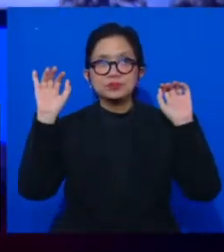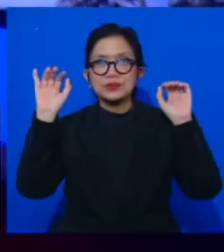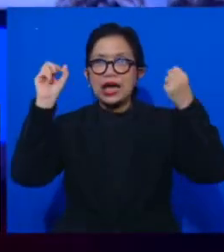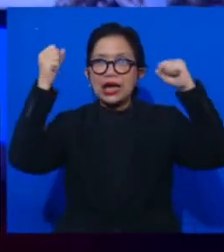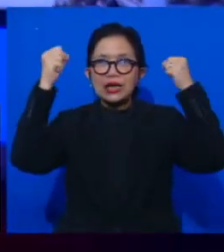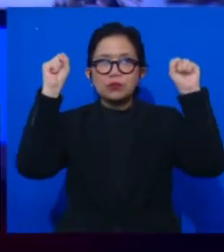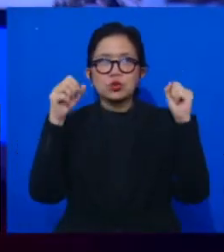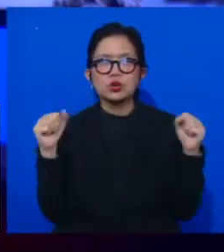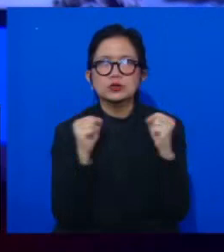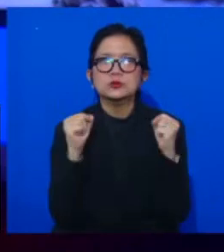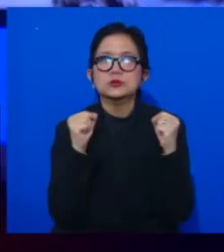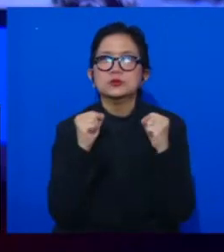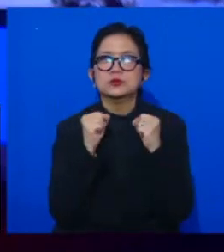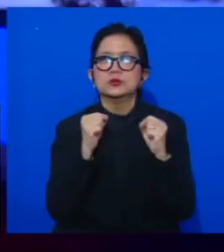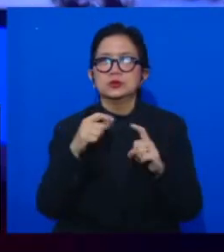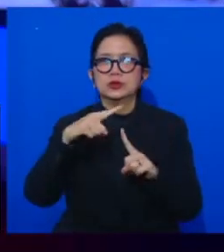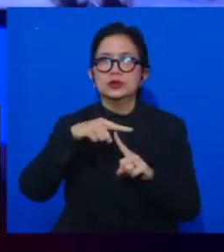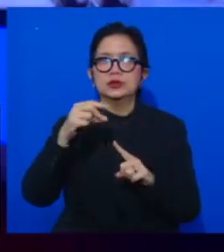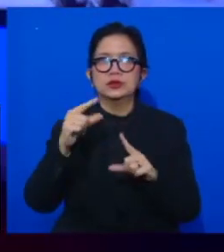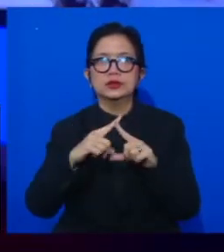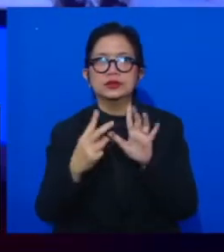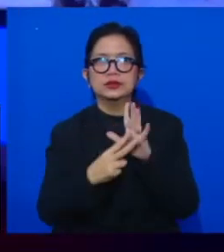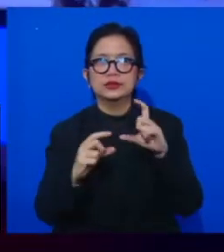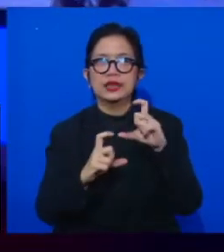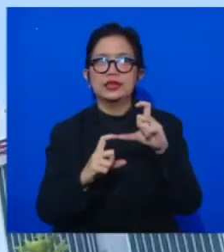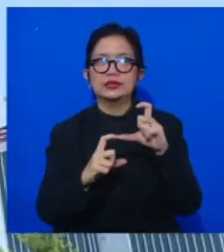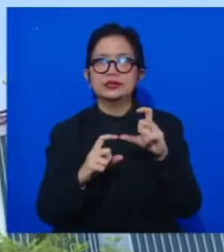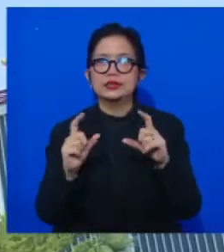Bahkan, para pengunjung juga bisa belajar bermain ski.